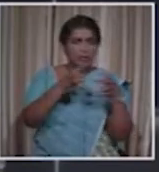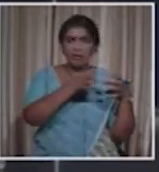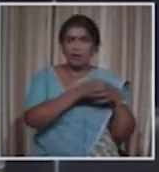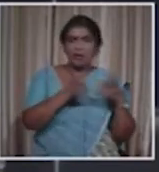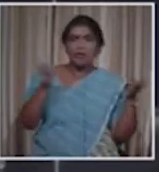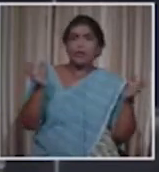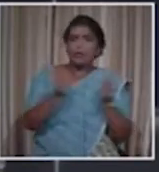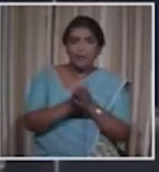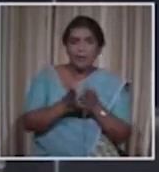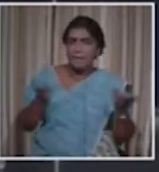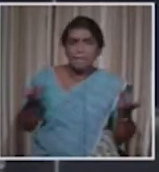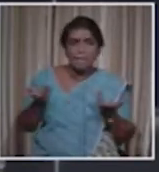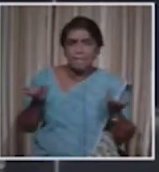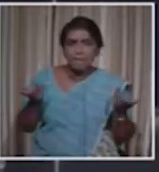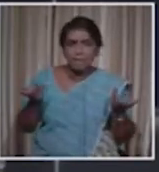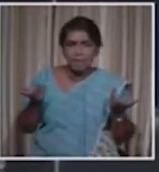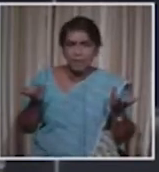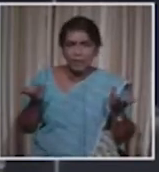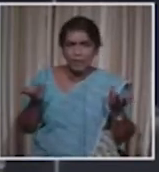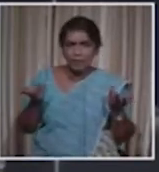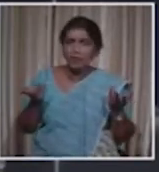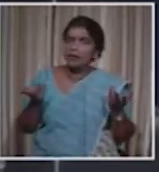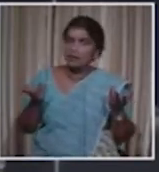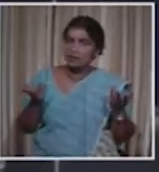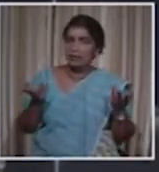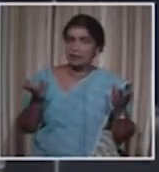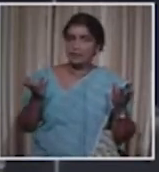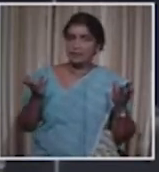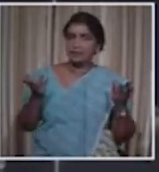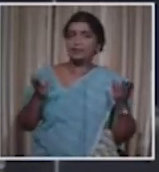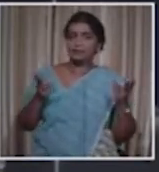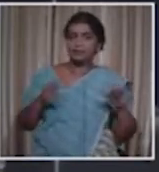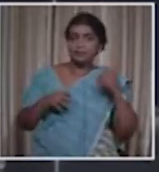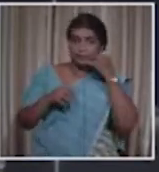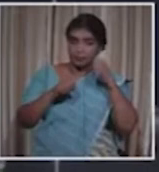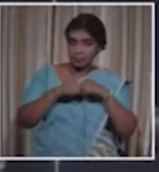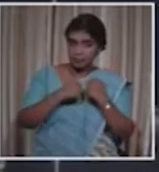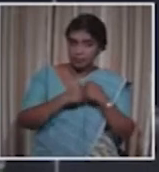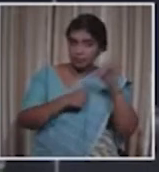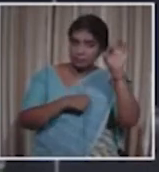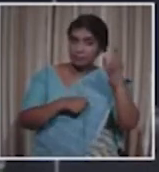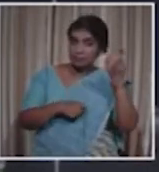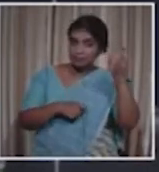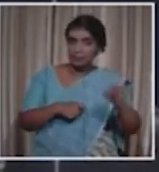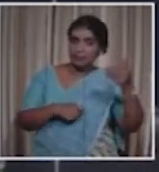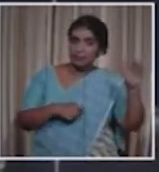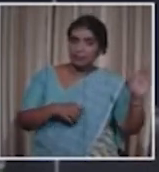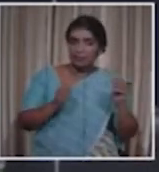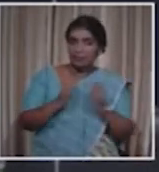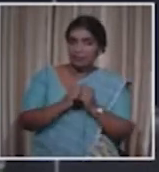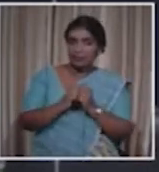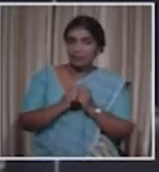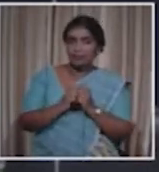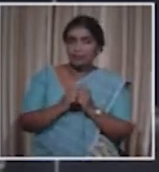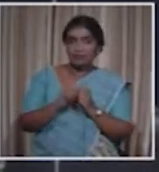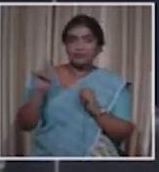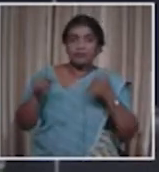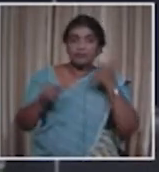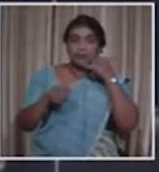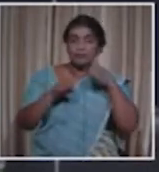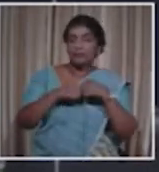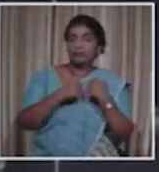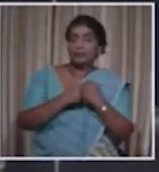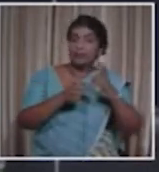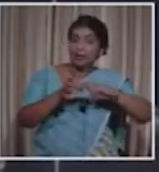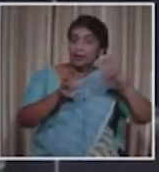එකතු කරන්න බැරිද නැත්නම් අපිට මේ සජ්ජවේ අපේක්ෂකයා ඉවත් කළා මොකක් හරි කරන්නේ නැහැ සජ්ජවේ අපේක්ෂක ඉවත්